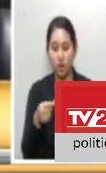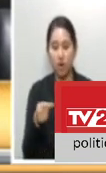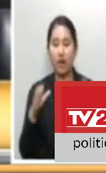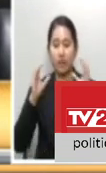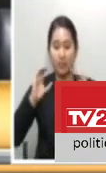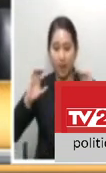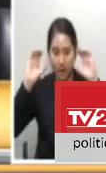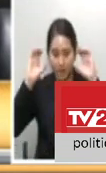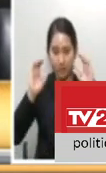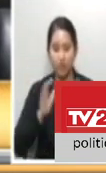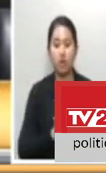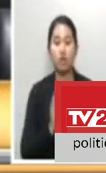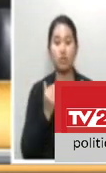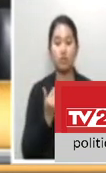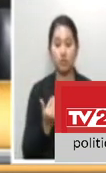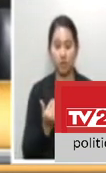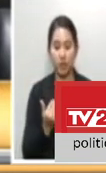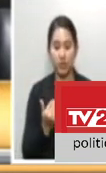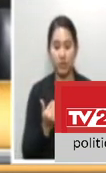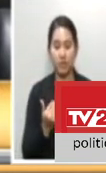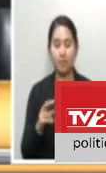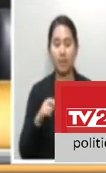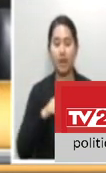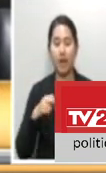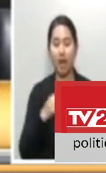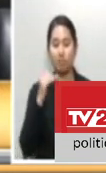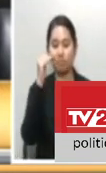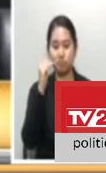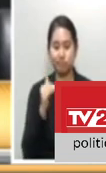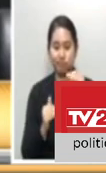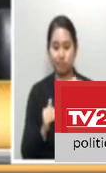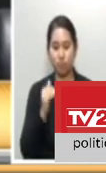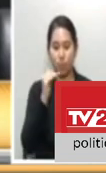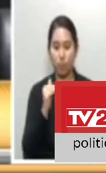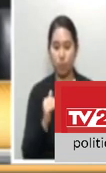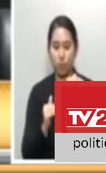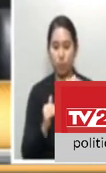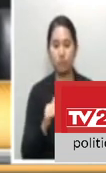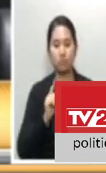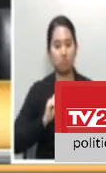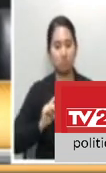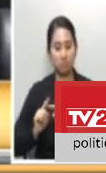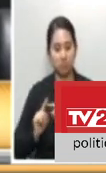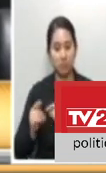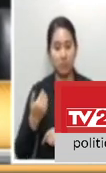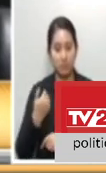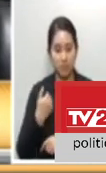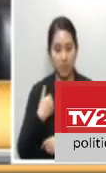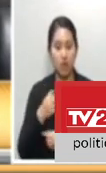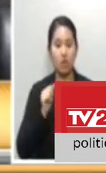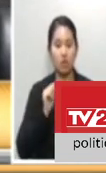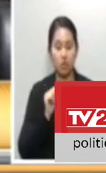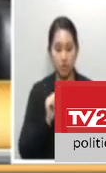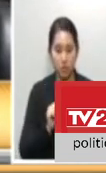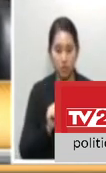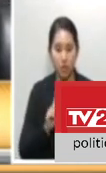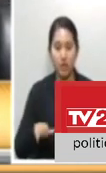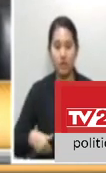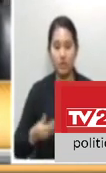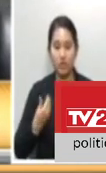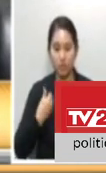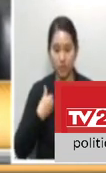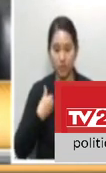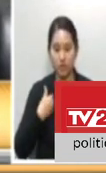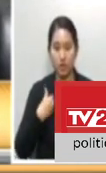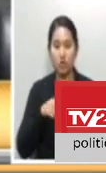าขณะนี้ความเหลื่อมล้ำในสังคมได้เกิดขึ้นสูงมากเช่นความเป็นอยู่ของคนในส่วนกล